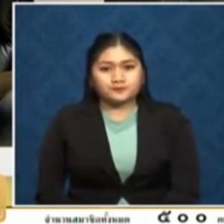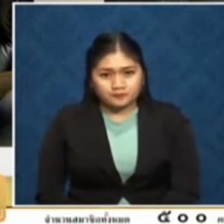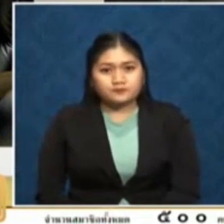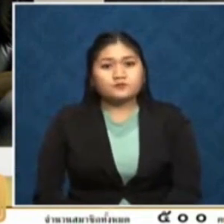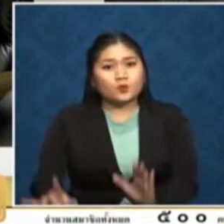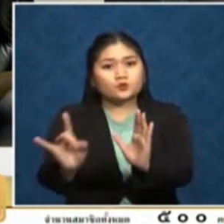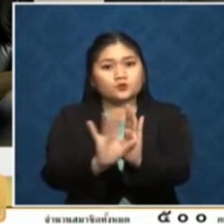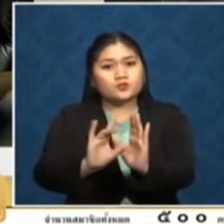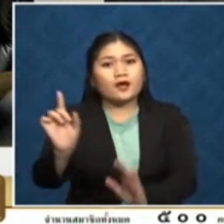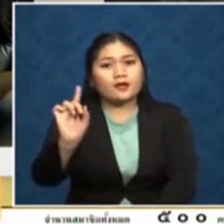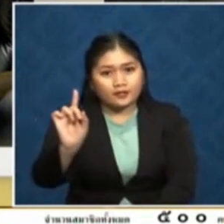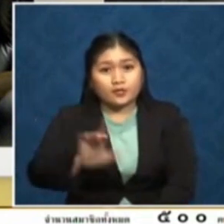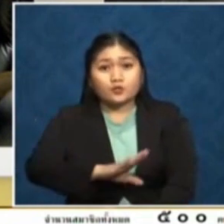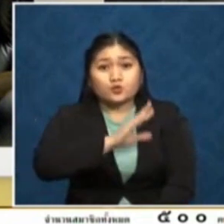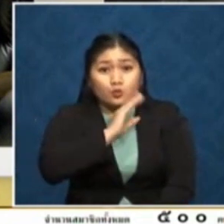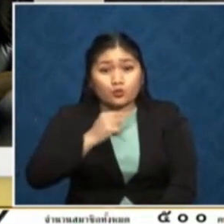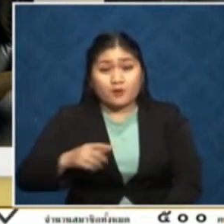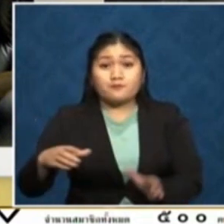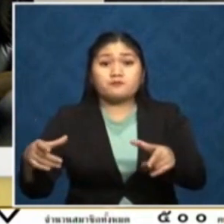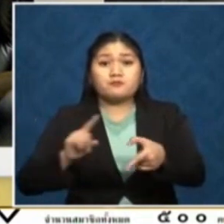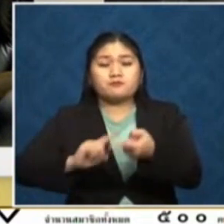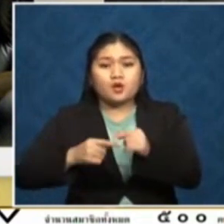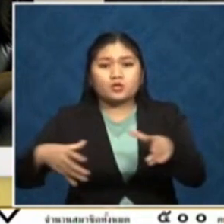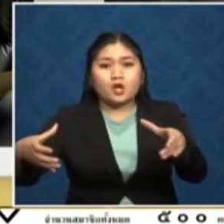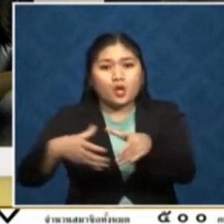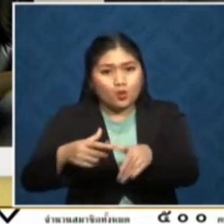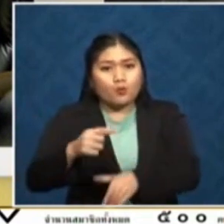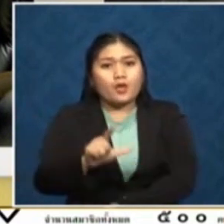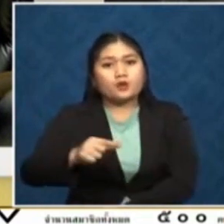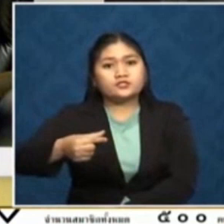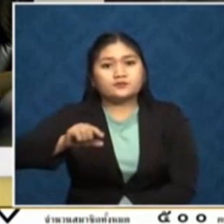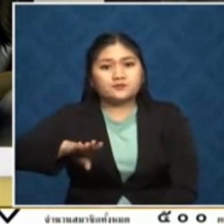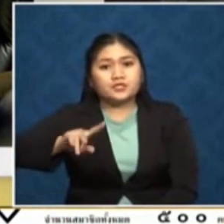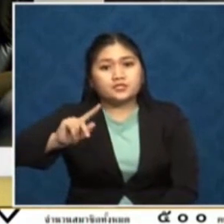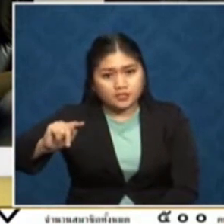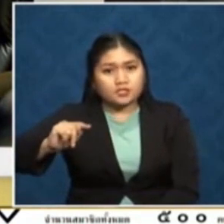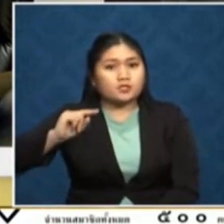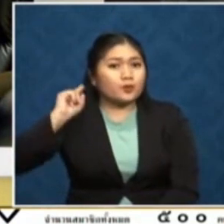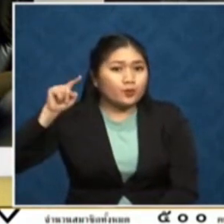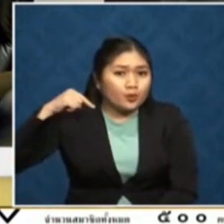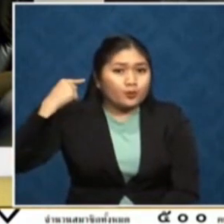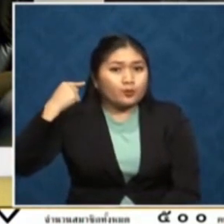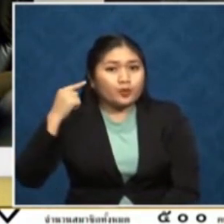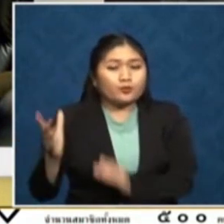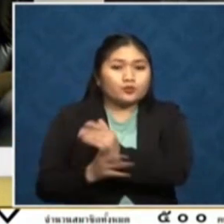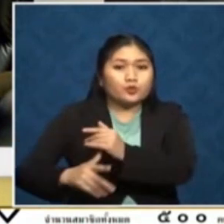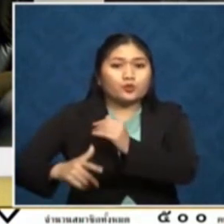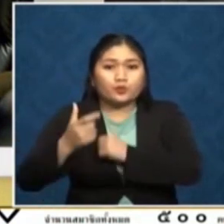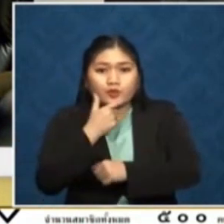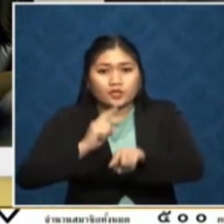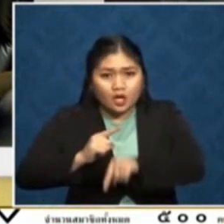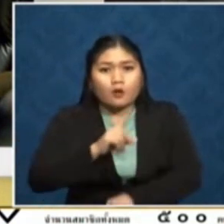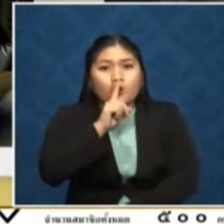ครับถ้าท่านคิดไม่ออกก็ลองมองอีกครั้งหนึ่งนะครับมอนิเตอร์มุมล่างขวาของเรานะครับสุดท้ายนะ